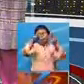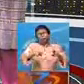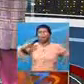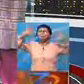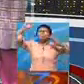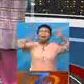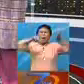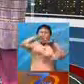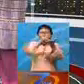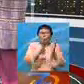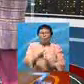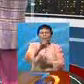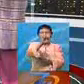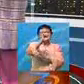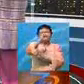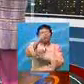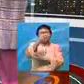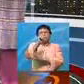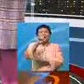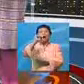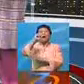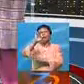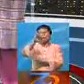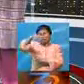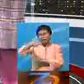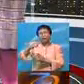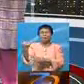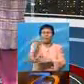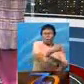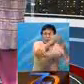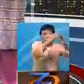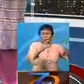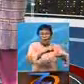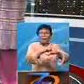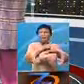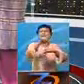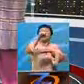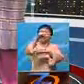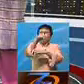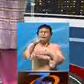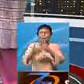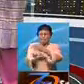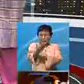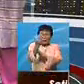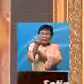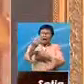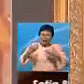Malaysia wartawan shfi suukri Jalil yang berkunjung ke rumah keluarga Ziad di Gombak pagi tadi ada